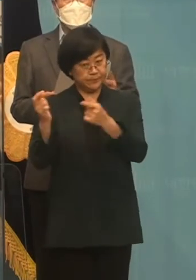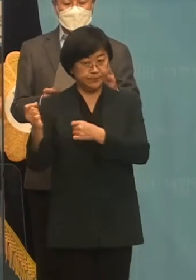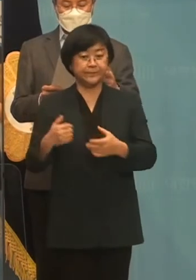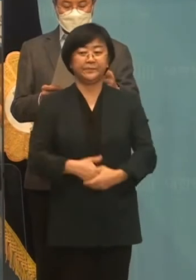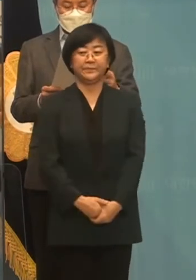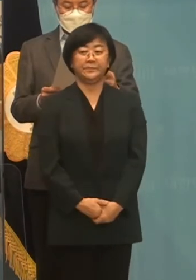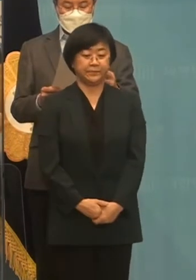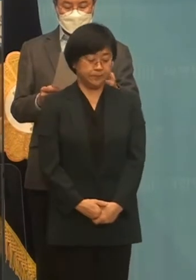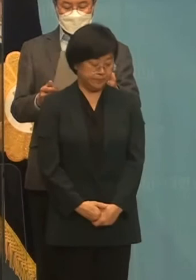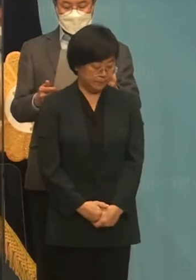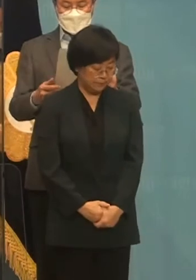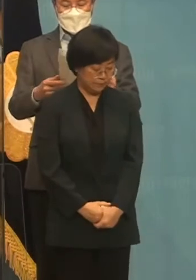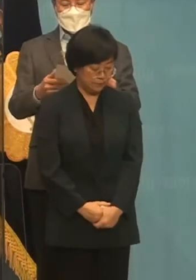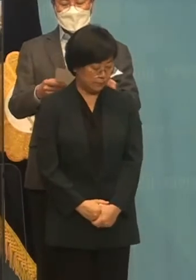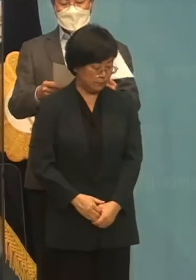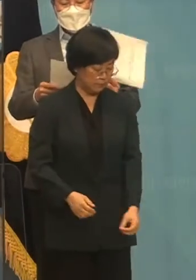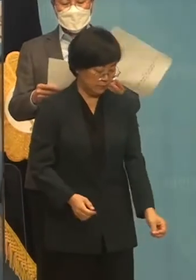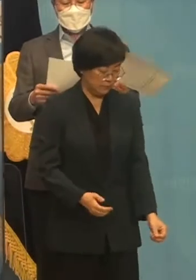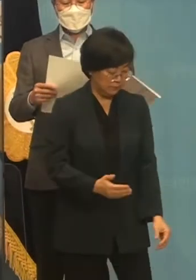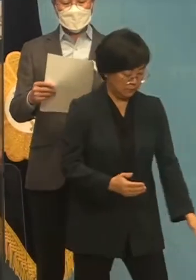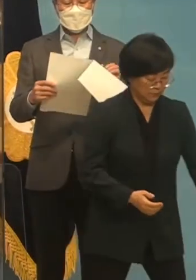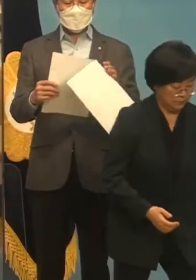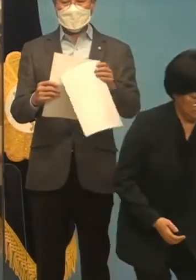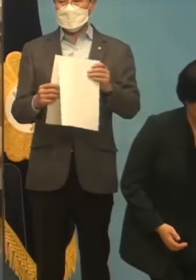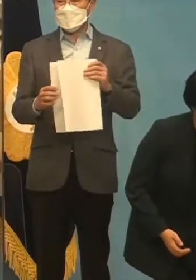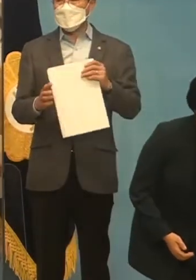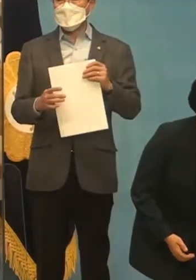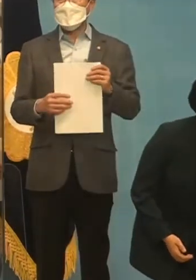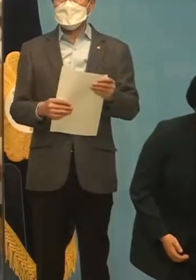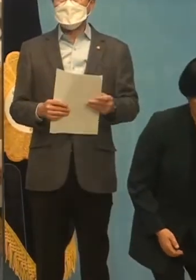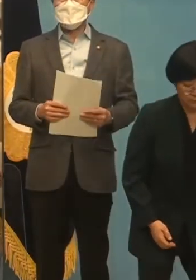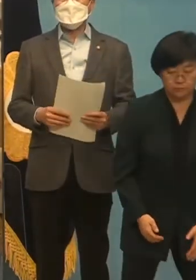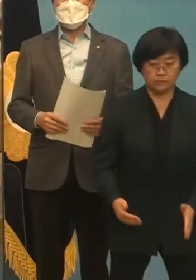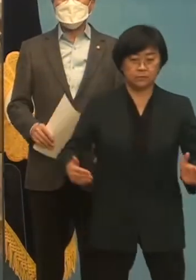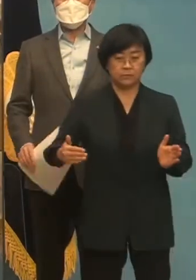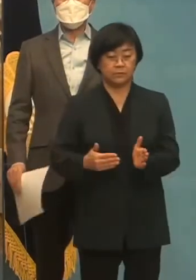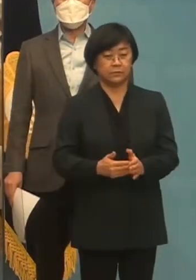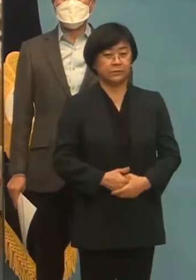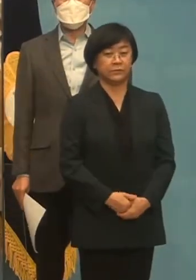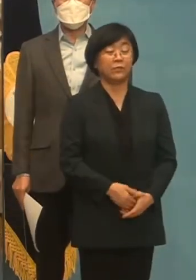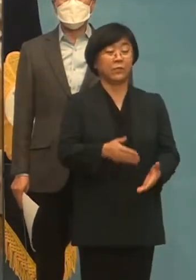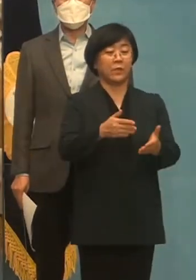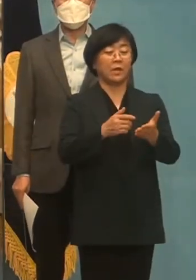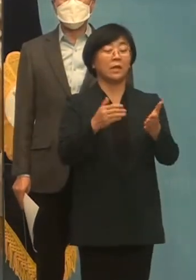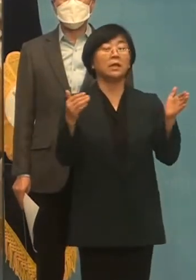일동. 네, 이상으로